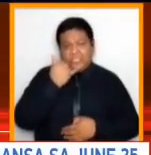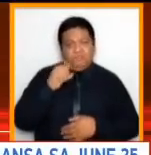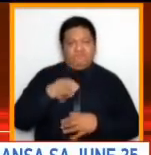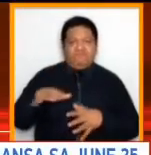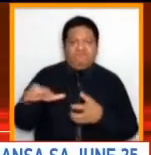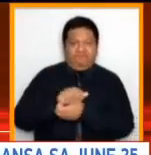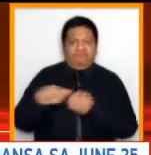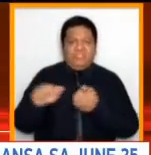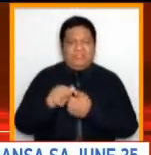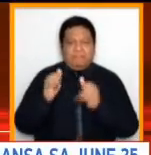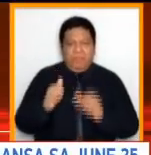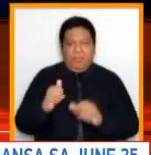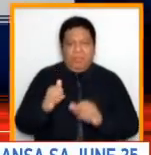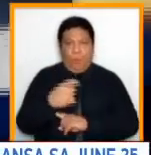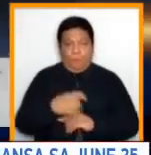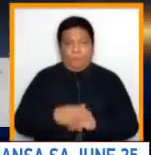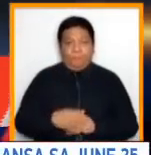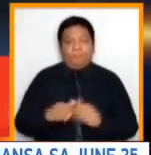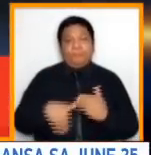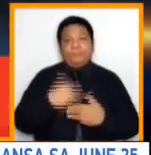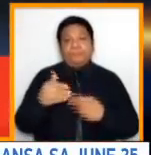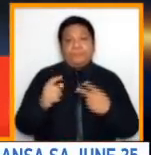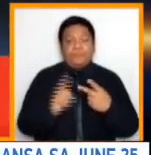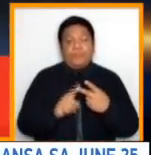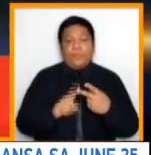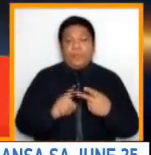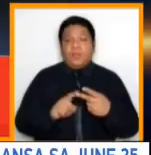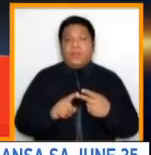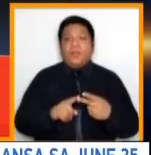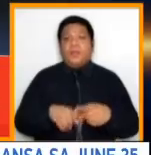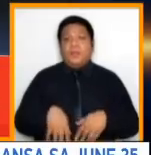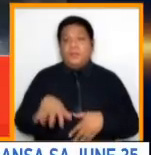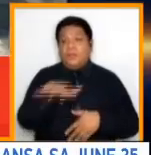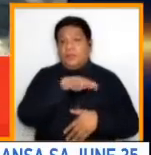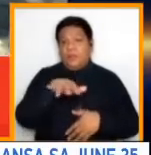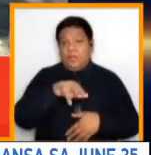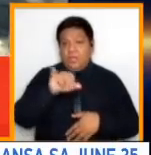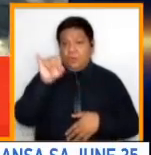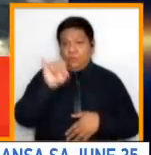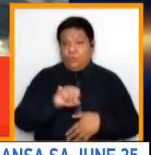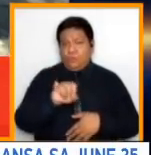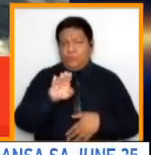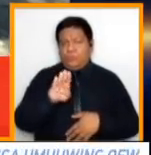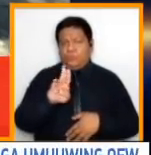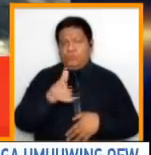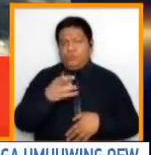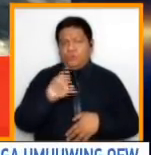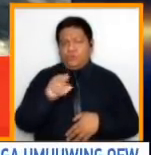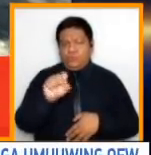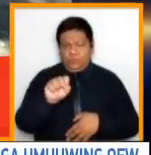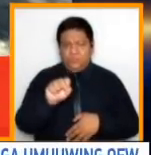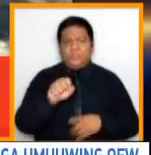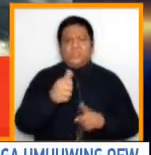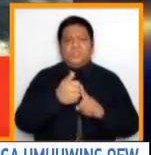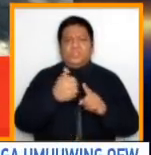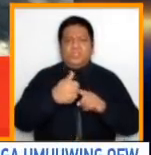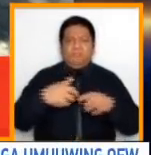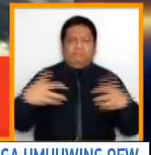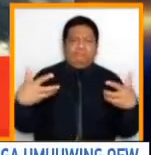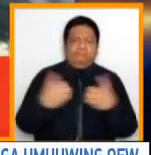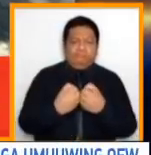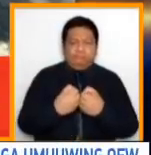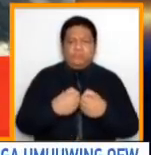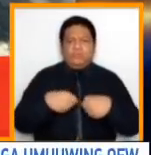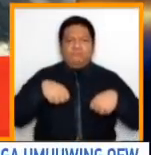Nasagasaan ang tricycle ang 2 gulang na babae sa Burgos, Ilocos Sur. Lumabas daw ng bahay ang biktima kasama ang tiyahin para bumili sa tindahan.